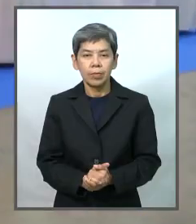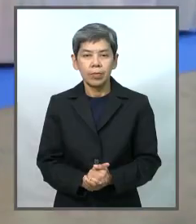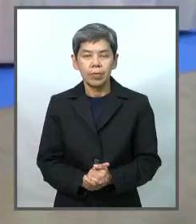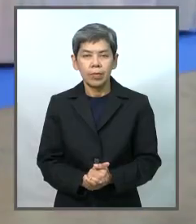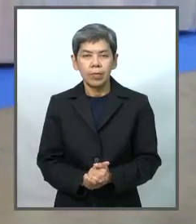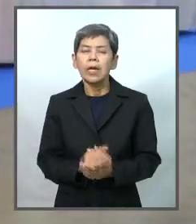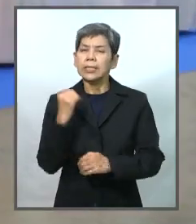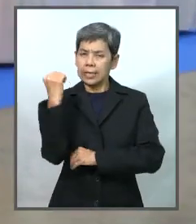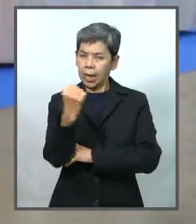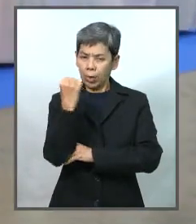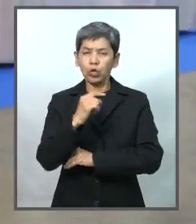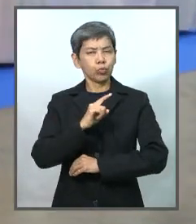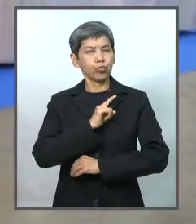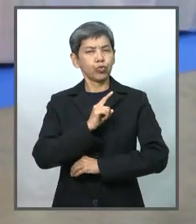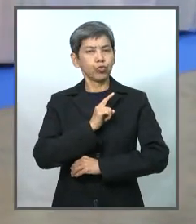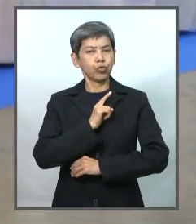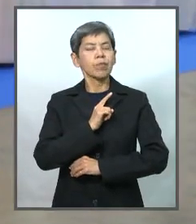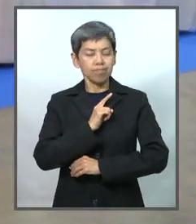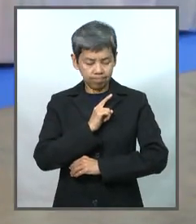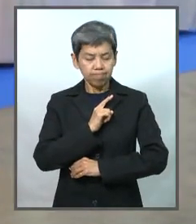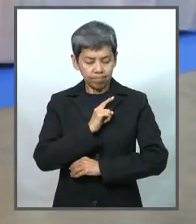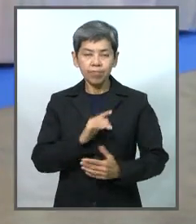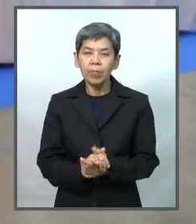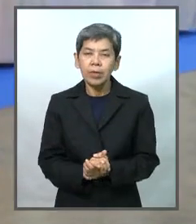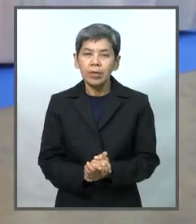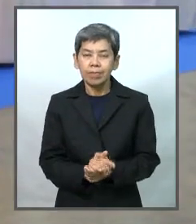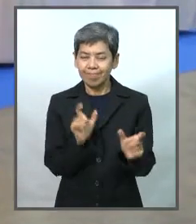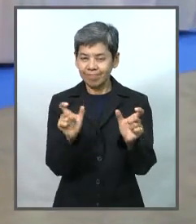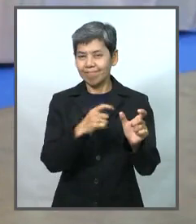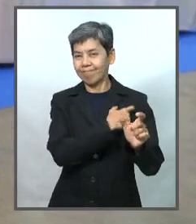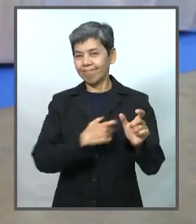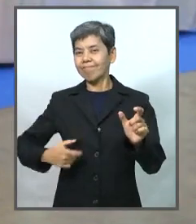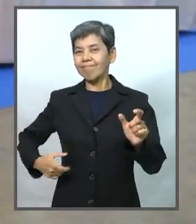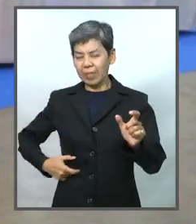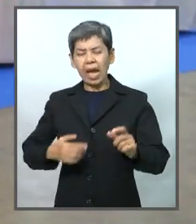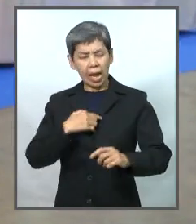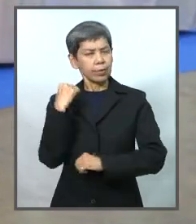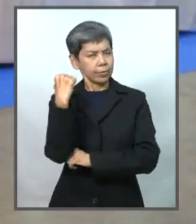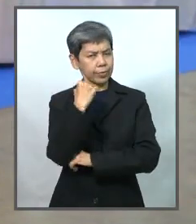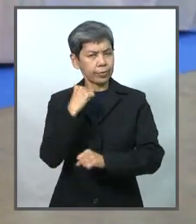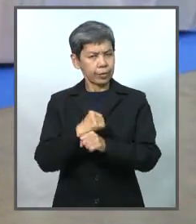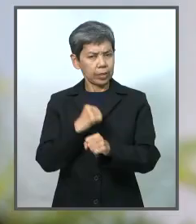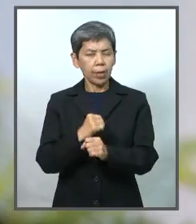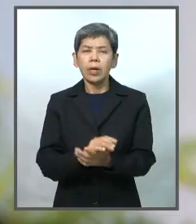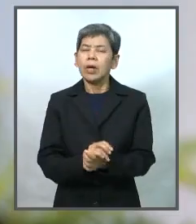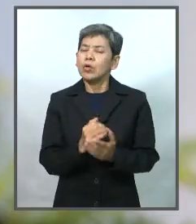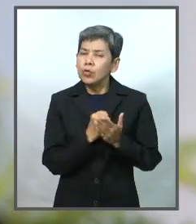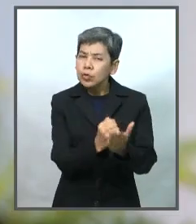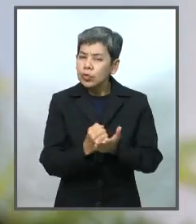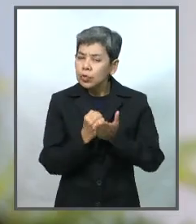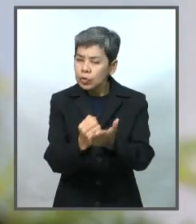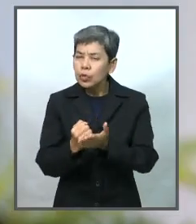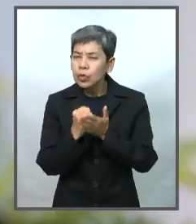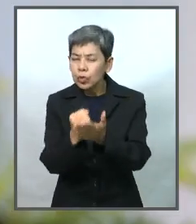เป็นหน้าที่ของสภาสังคมสงเคราะห์แห่งประเทศไทยและพระบรมราชูปถัมภ์อยู่แล้วที่เราต้องให้ความช่วยเห